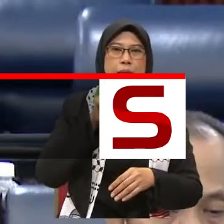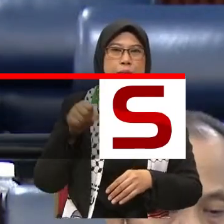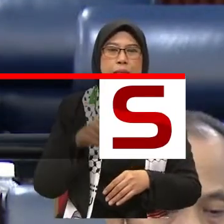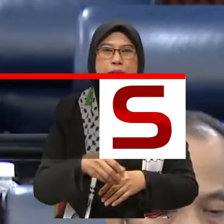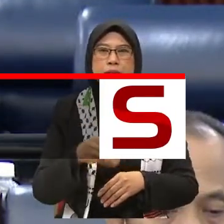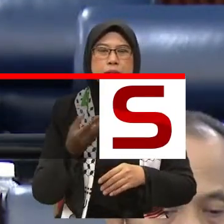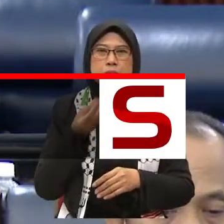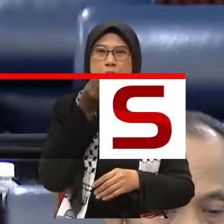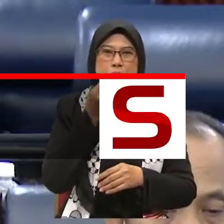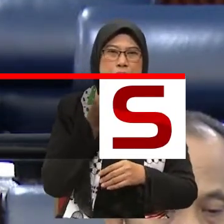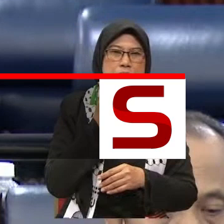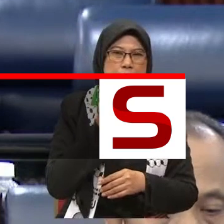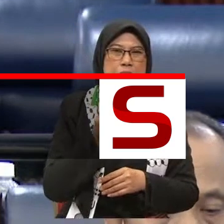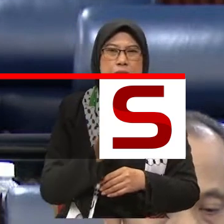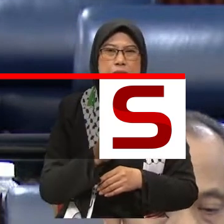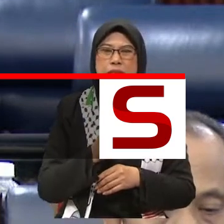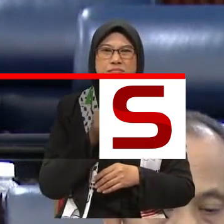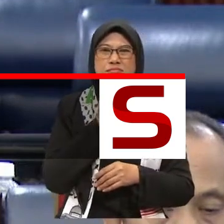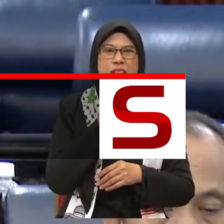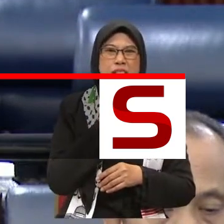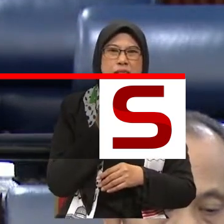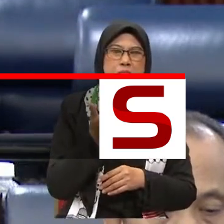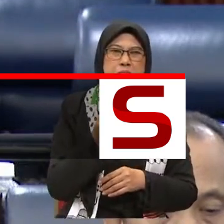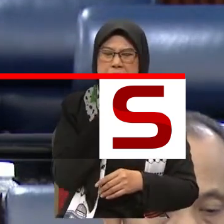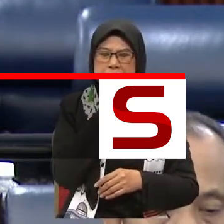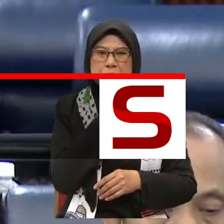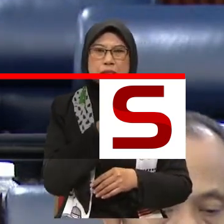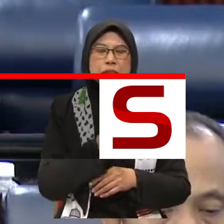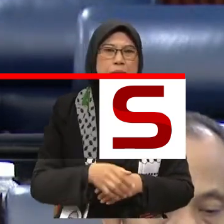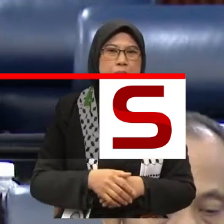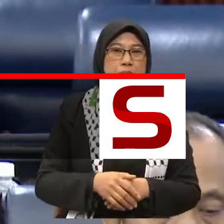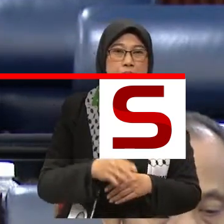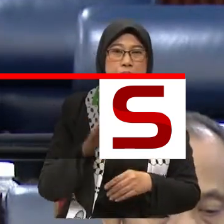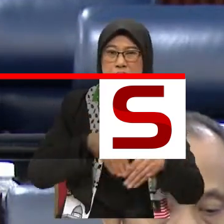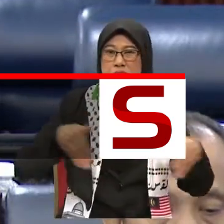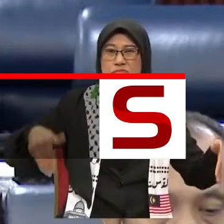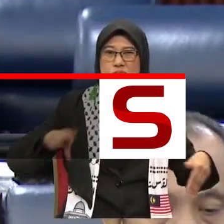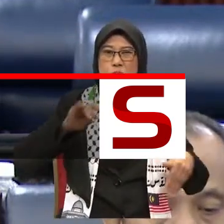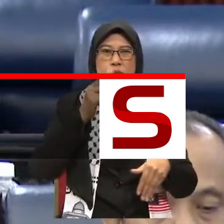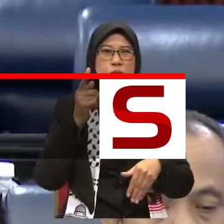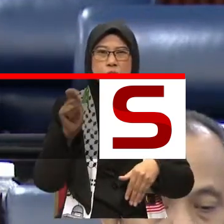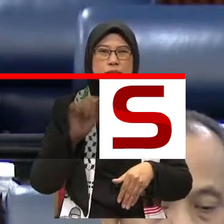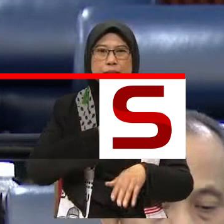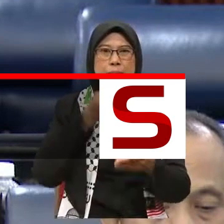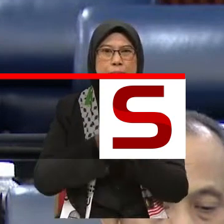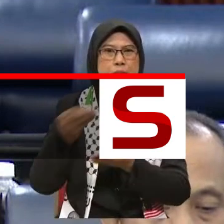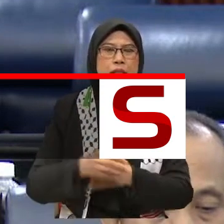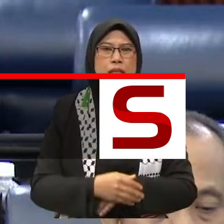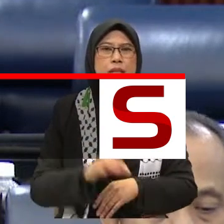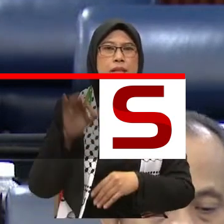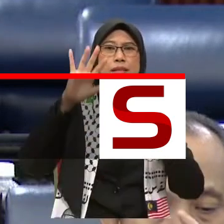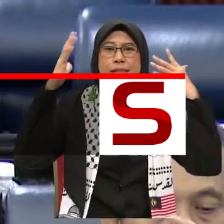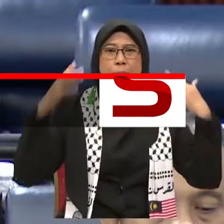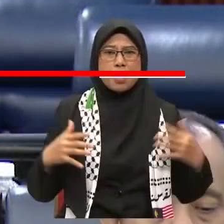tak sedap k boikot ada Starbucks kenaikot kalauikot jangan